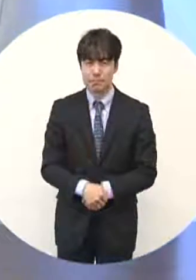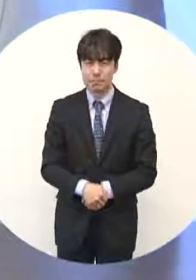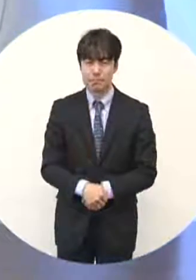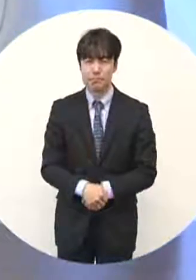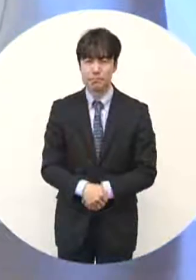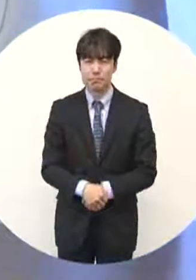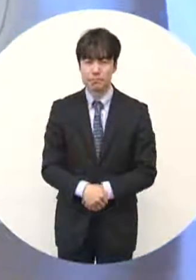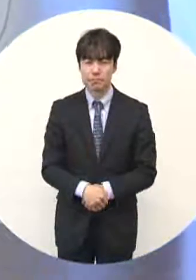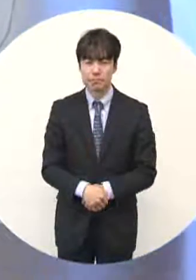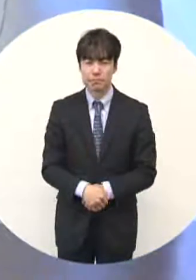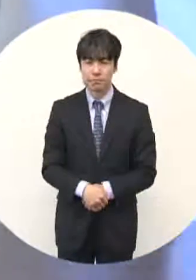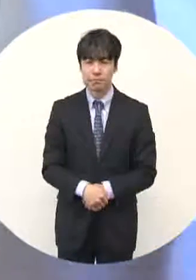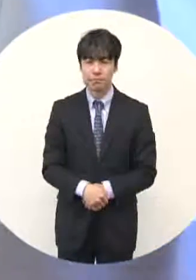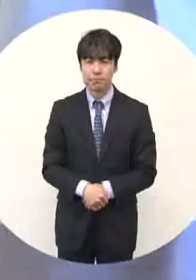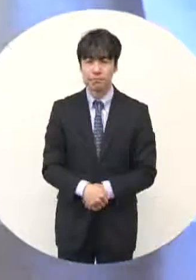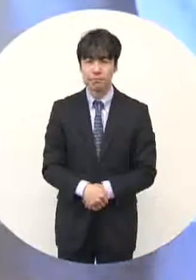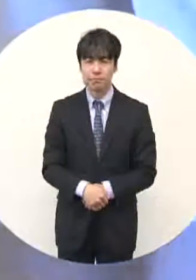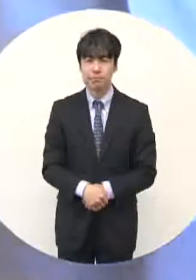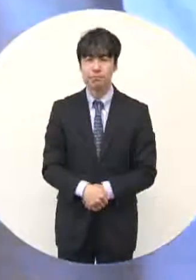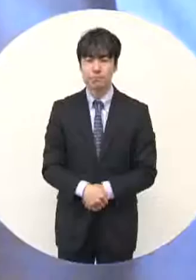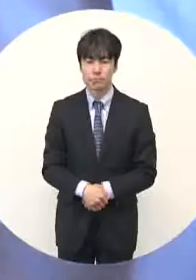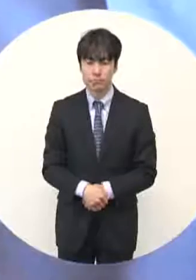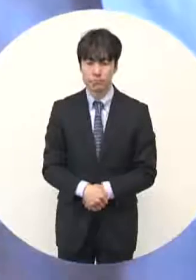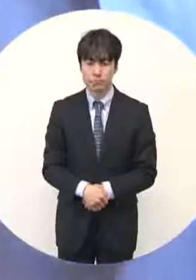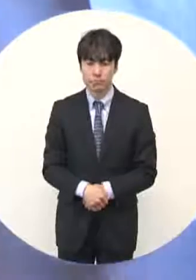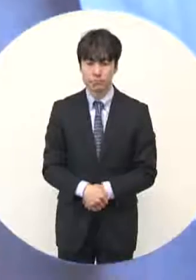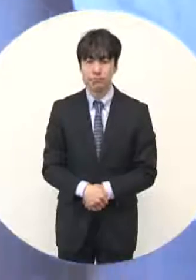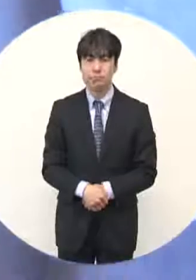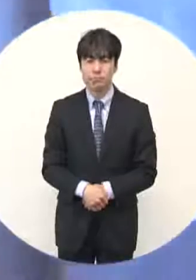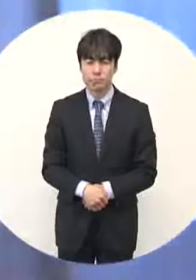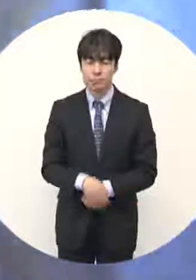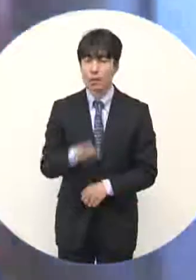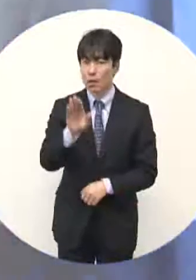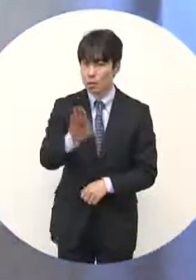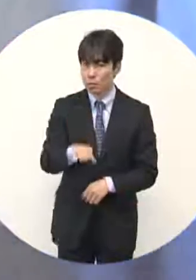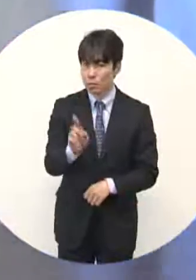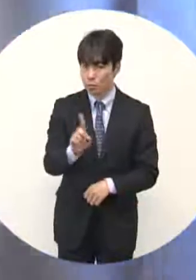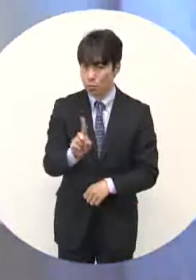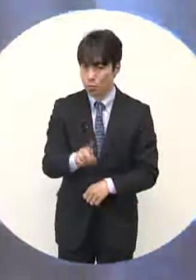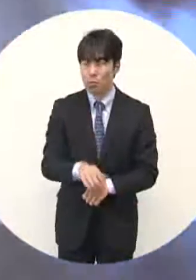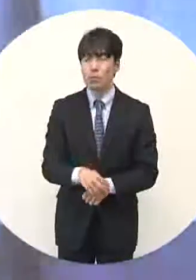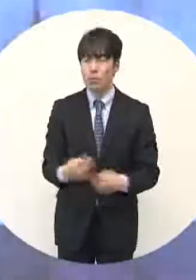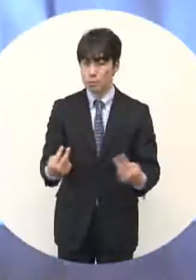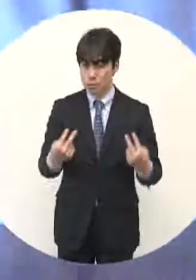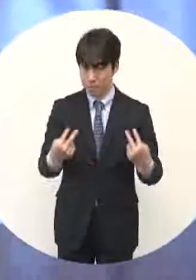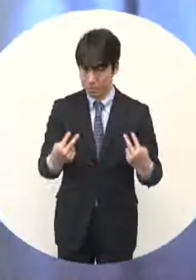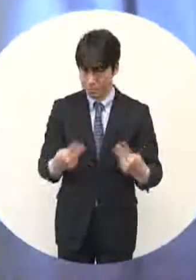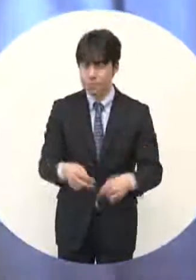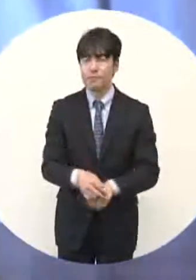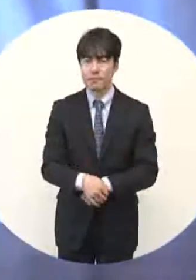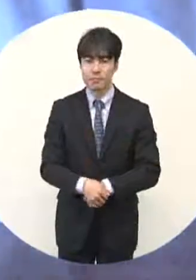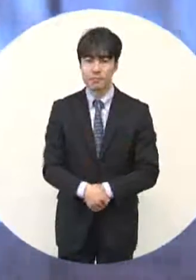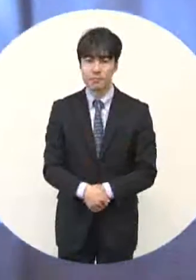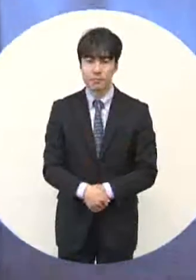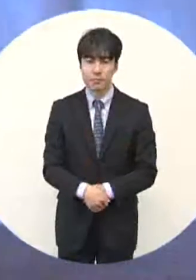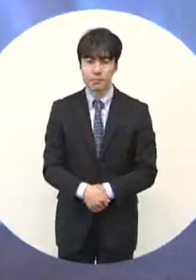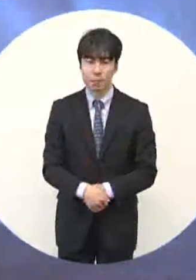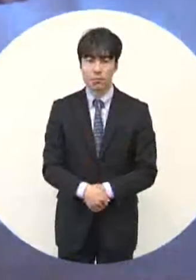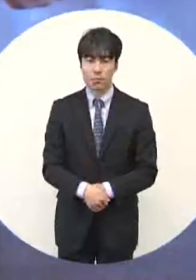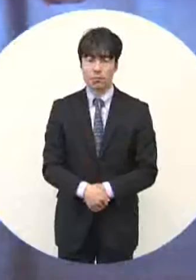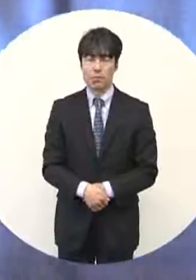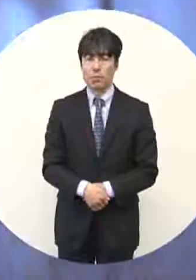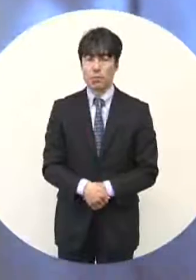。こういうの科学変化って言わないですけど、ここからですよ。見ててください。